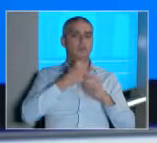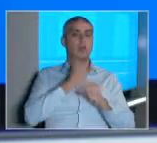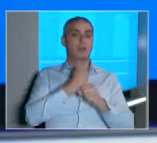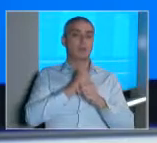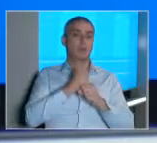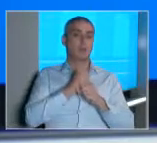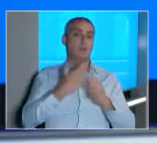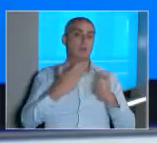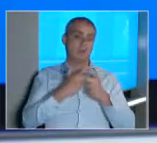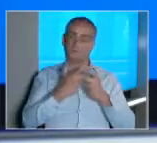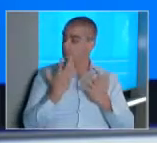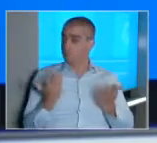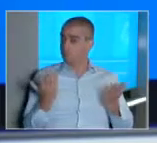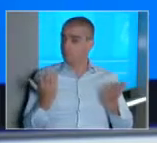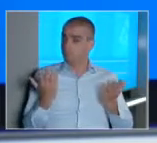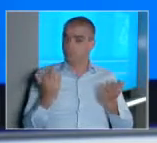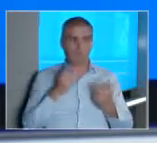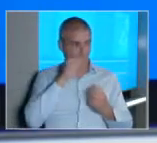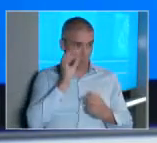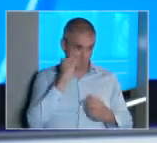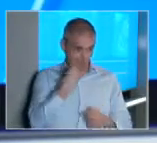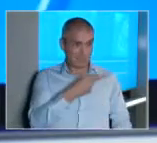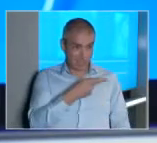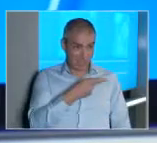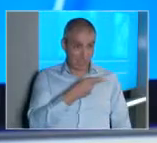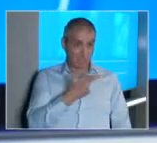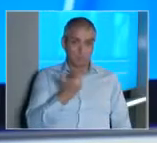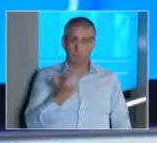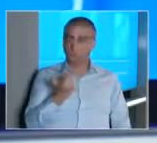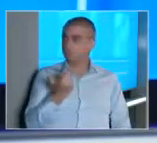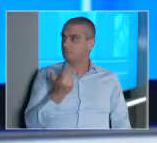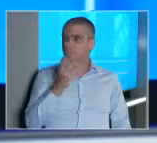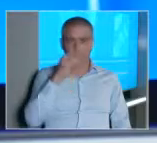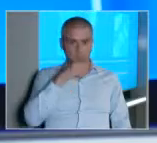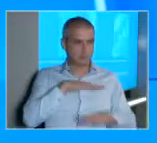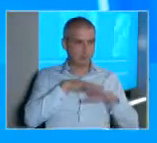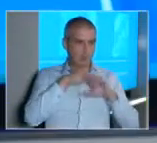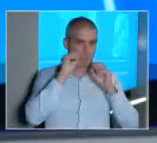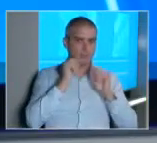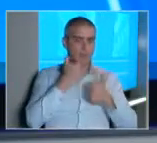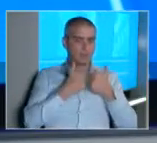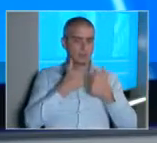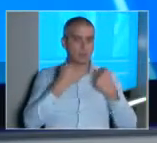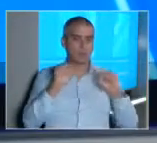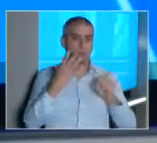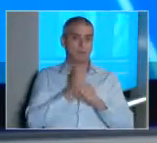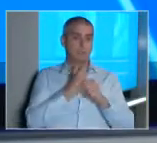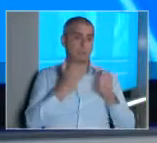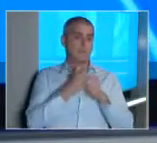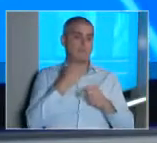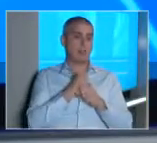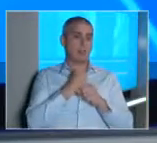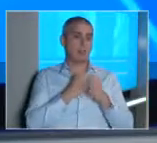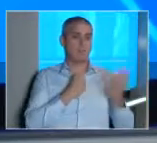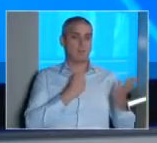אהוד ברק ייתן לו, אהוד ברק ייתן לו, אהוד ברק ייתן לו, חיליק, אני שואל ברצינות. אתה יכול לשאול גם אמיר, סליחה, אמיר התמודד דמוקרטית, זכה במפלגת